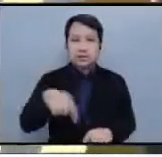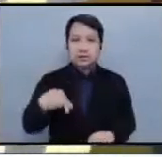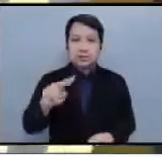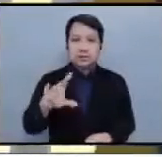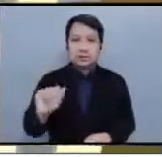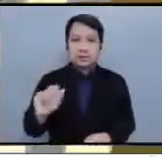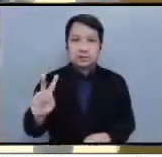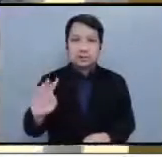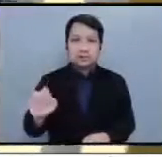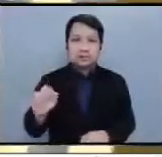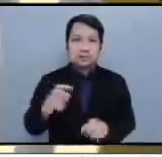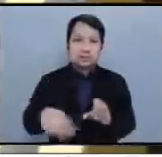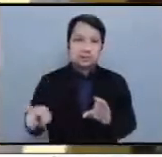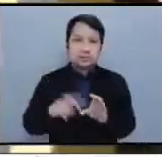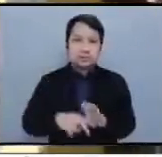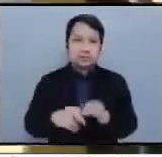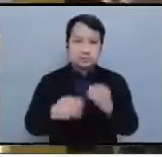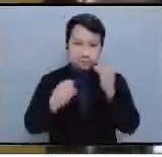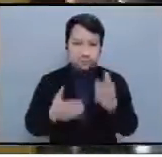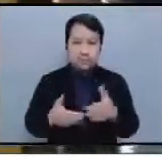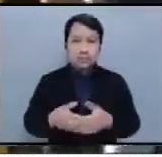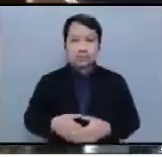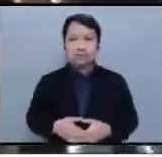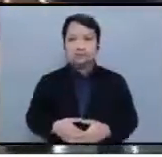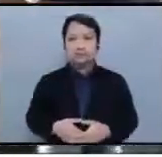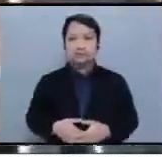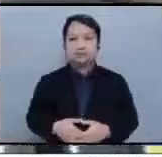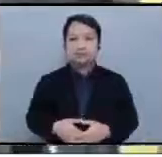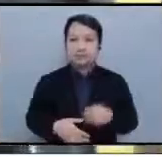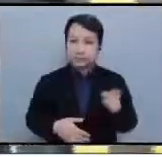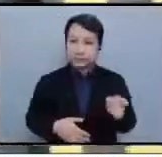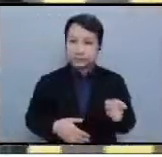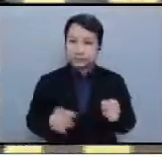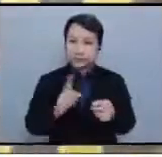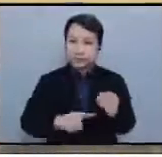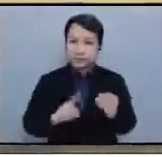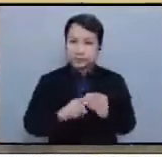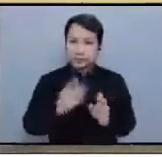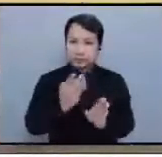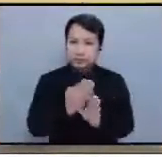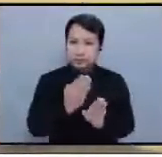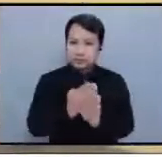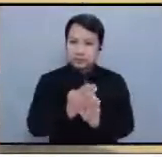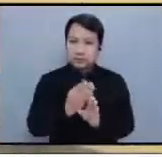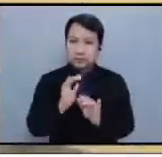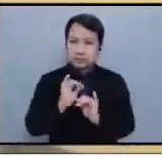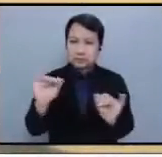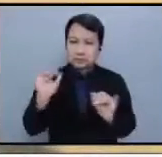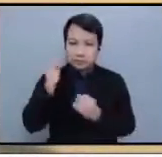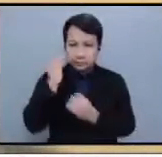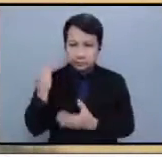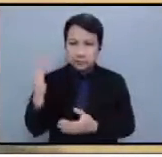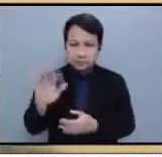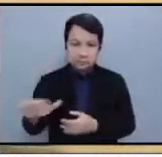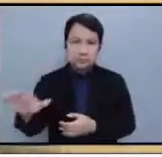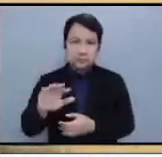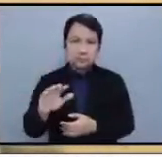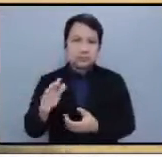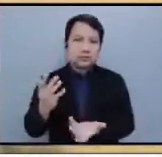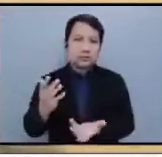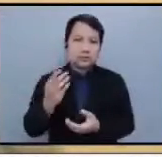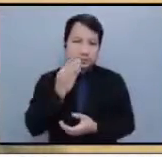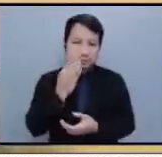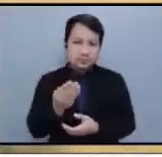silang pinasasakay. Eh, anong nangyayari kasi yung mga bus dahil nung Lunes ay konti lamang